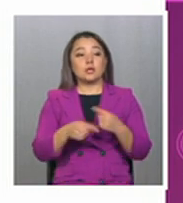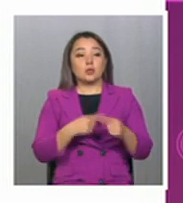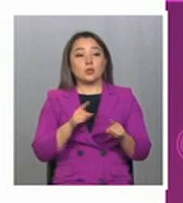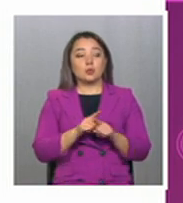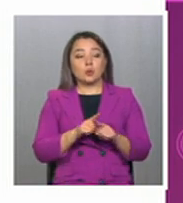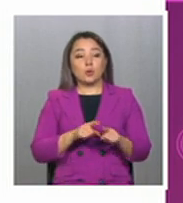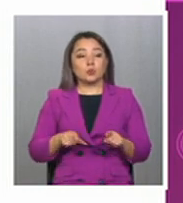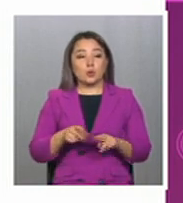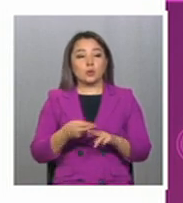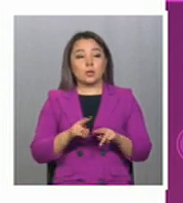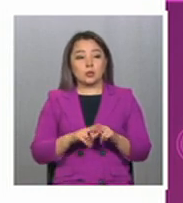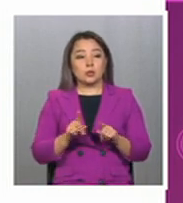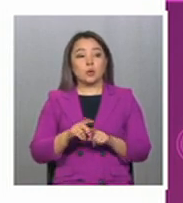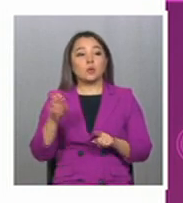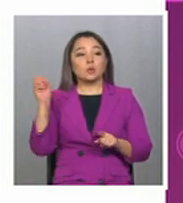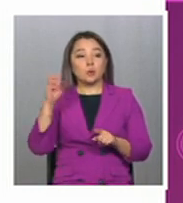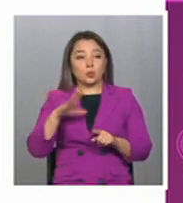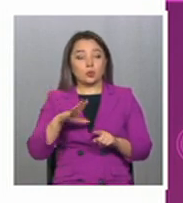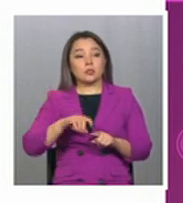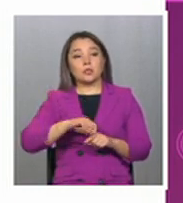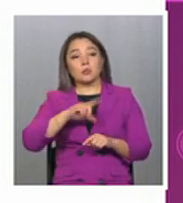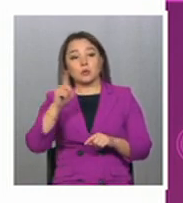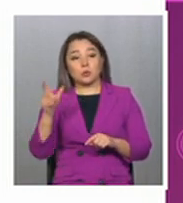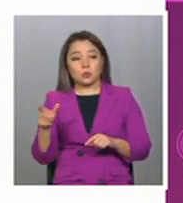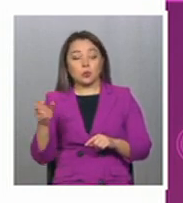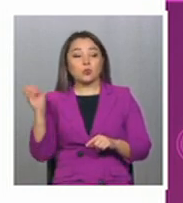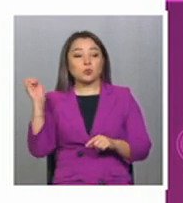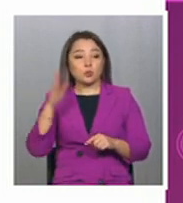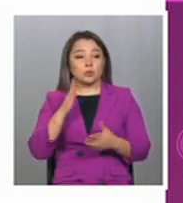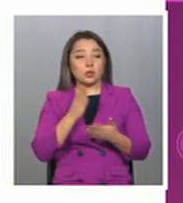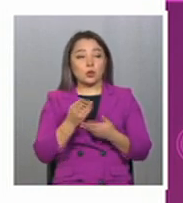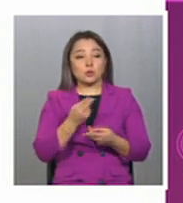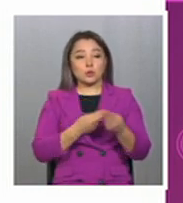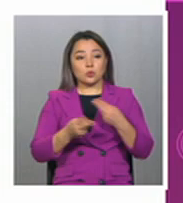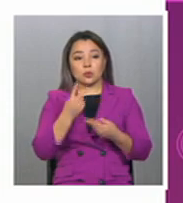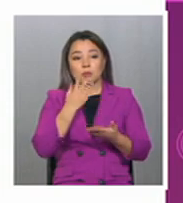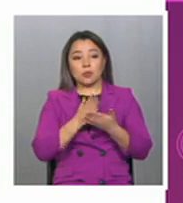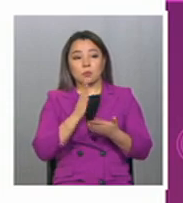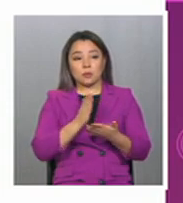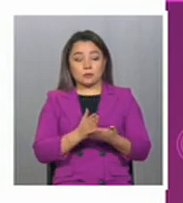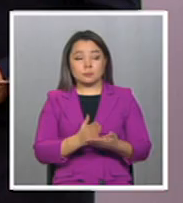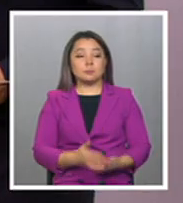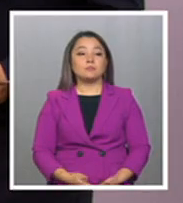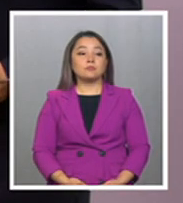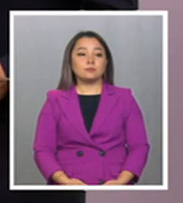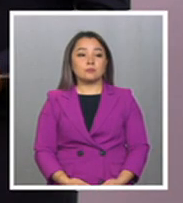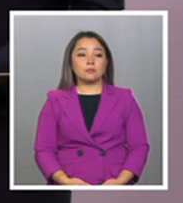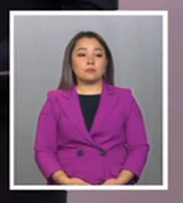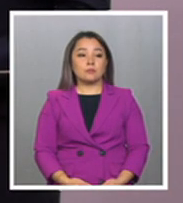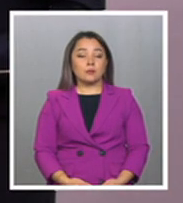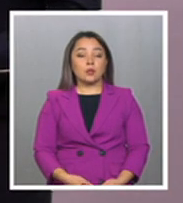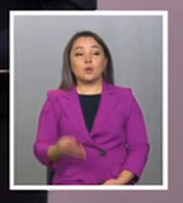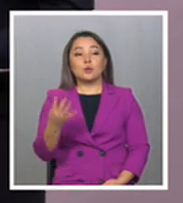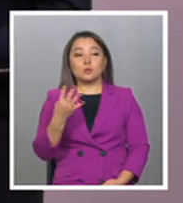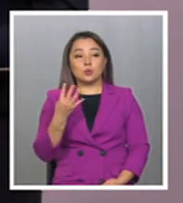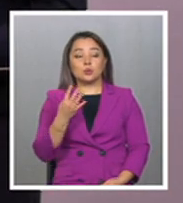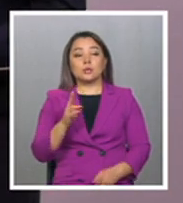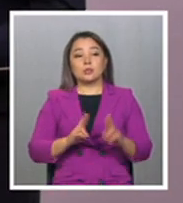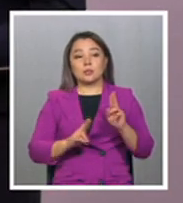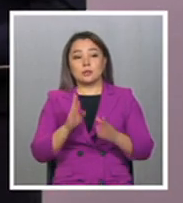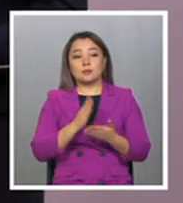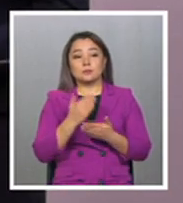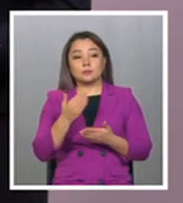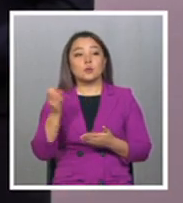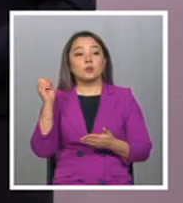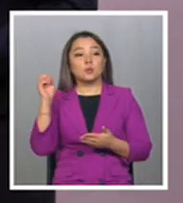рет лақтырғанда күн, кемпір қоссақ күннің суреті түсуі мүмкін. Төртінші нұсқа